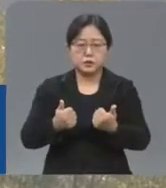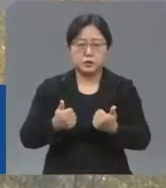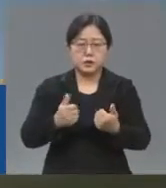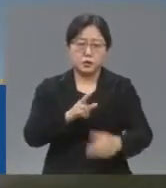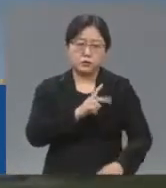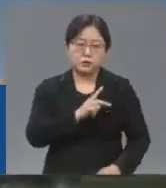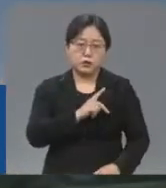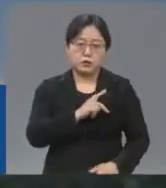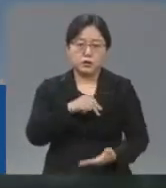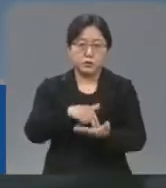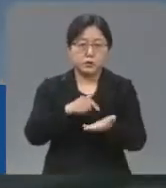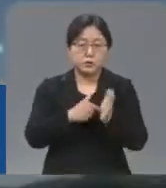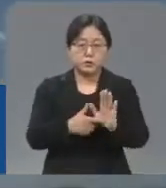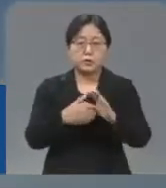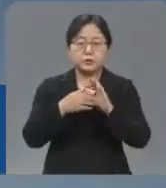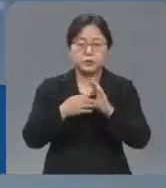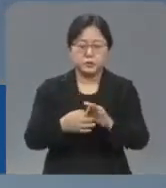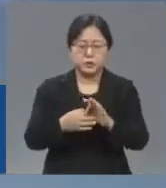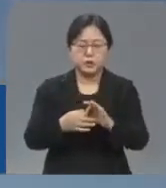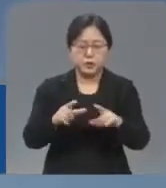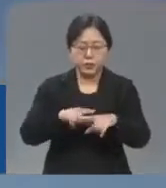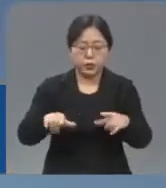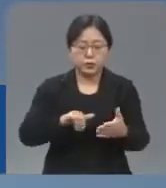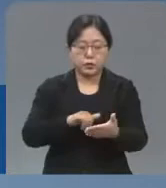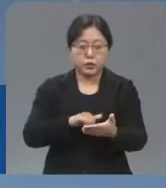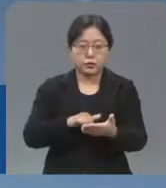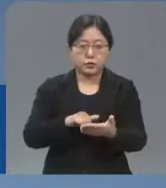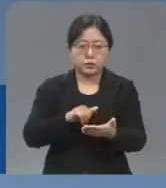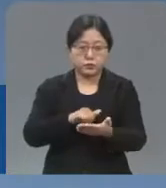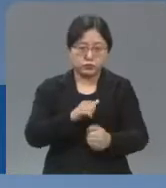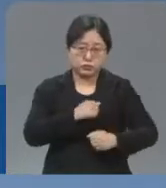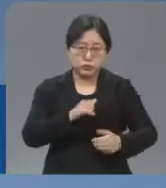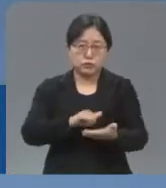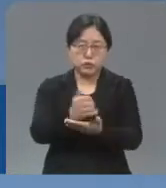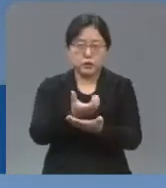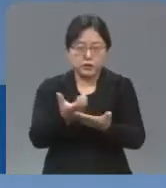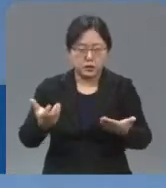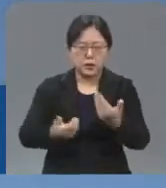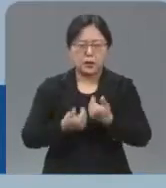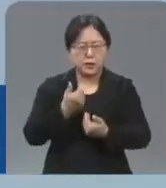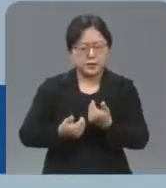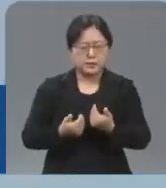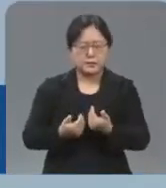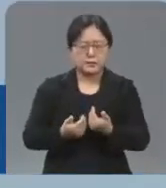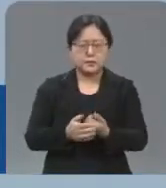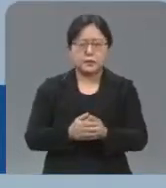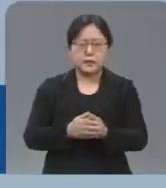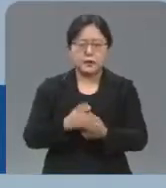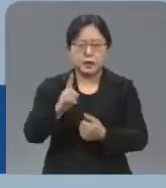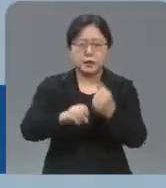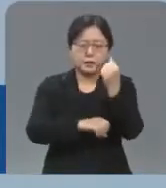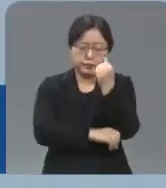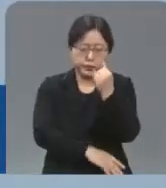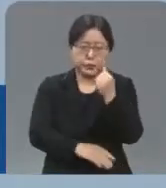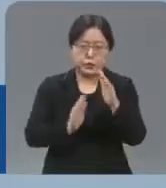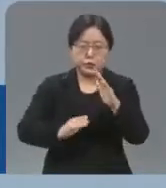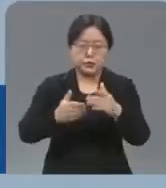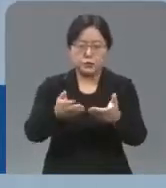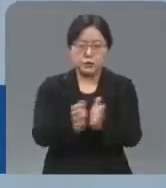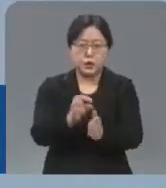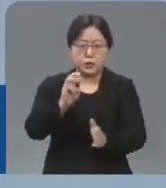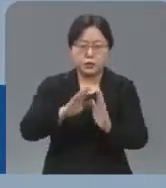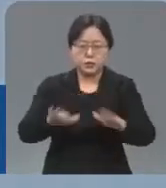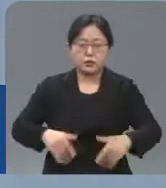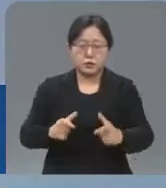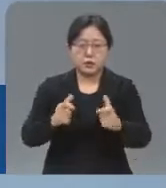의원 일동 명의의 성명을 통해 민간 군공항 이전과 관련해 갈등과 대립은 한뿌리 공동체인 광주와 전남의